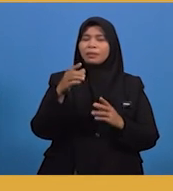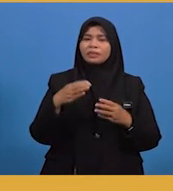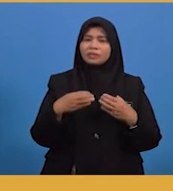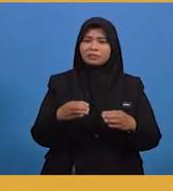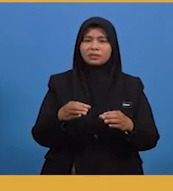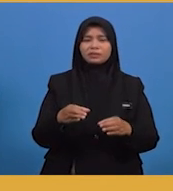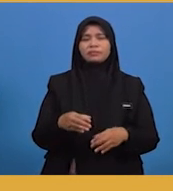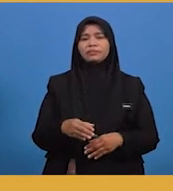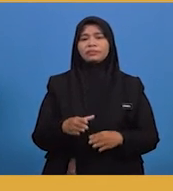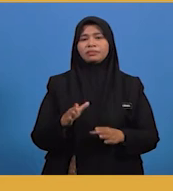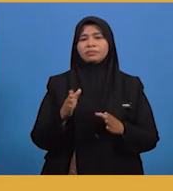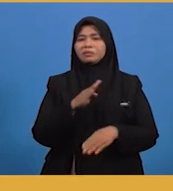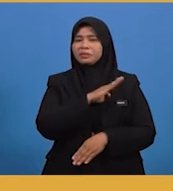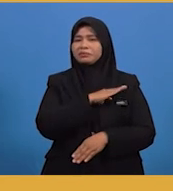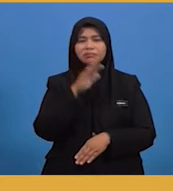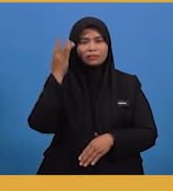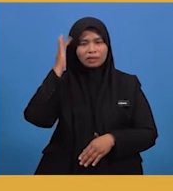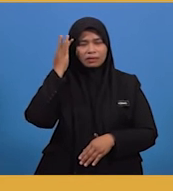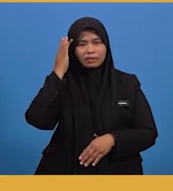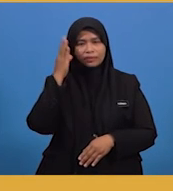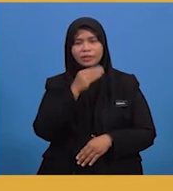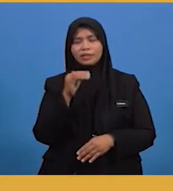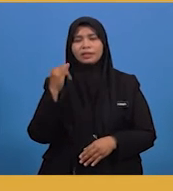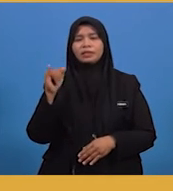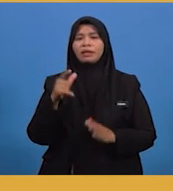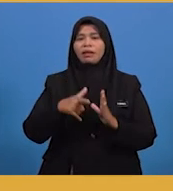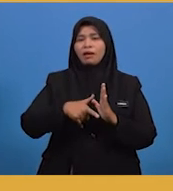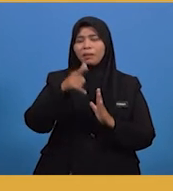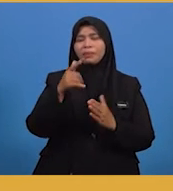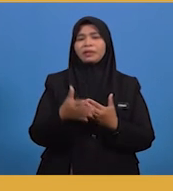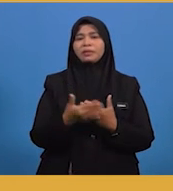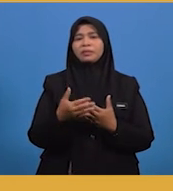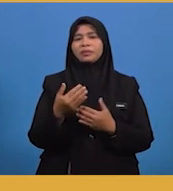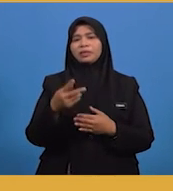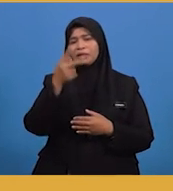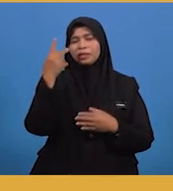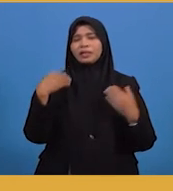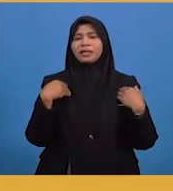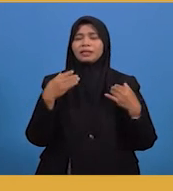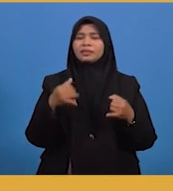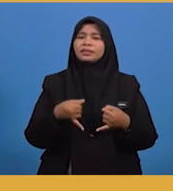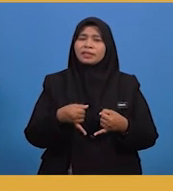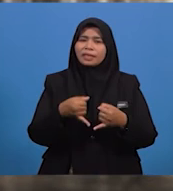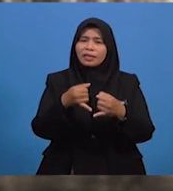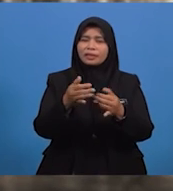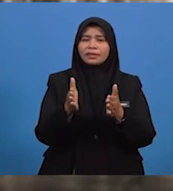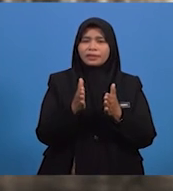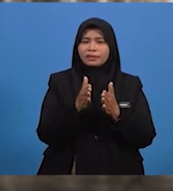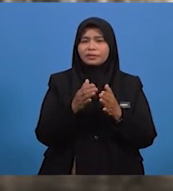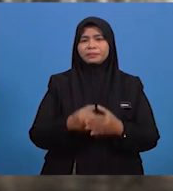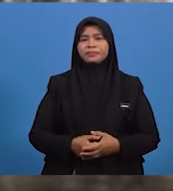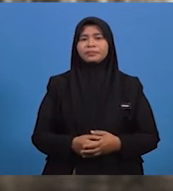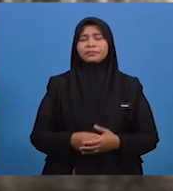disedari oleh pihak British dan ia lebih mudah melalui jalan yang sempit.